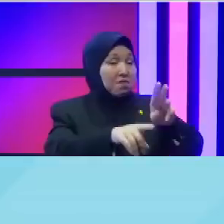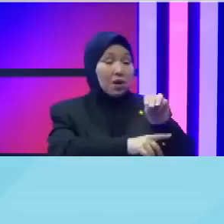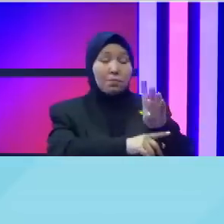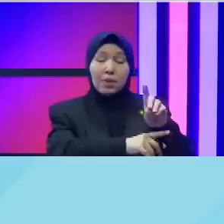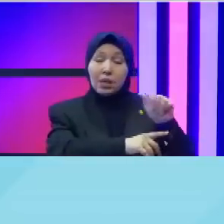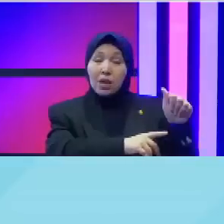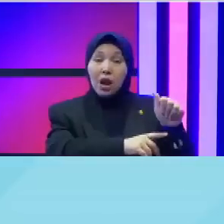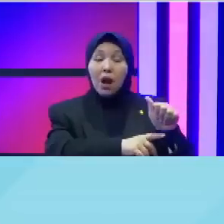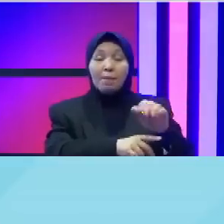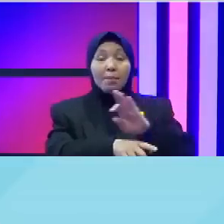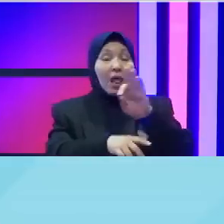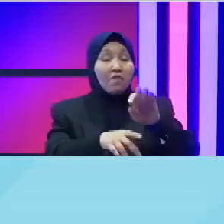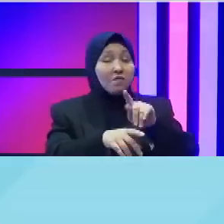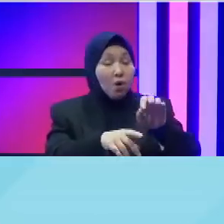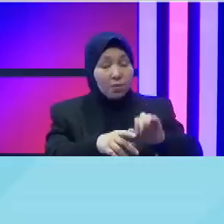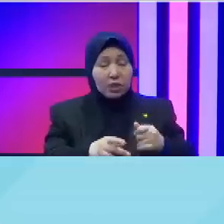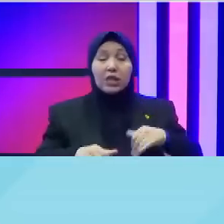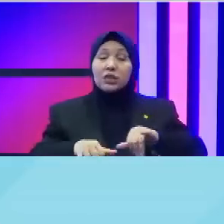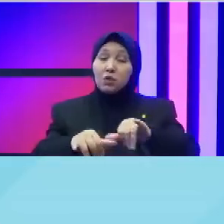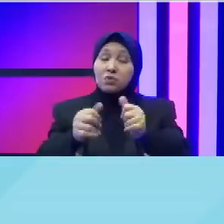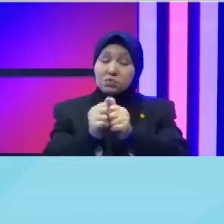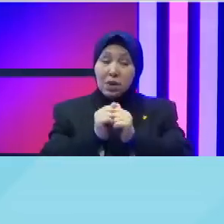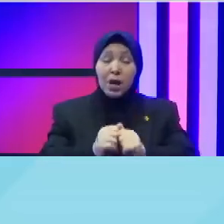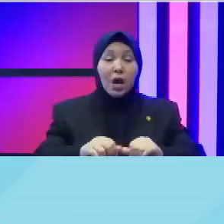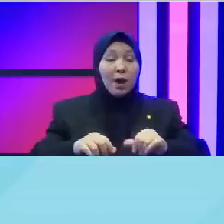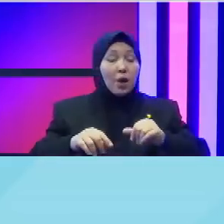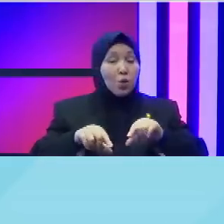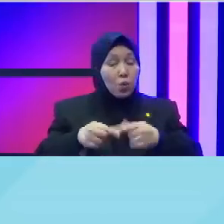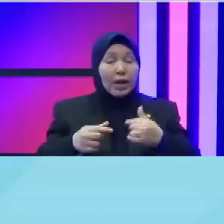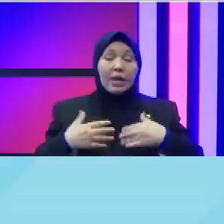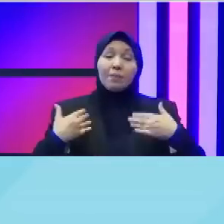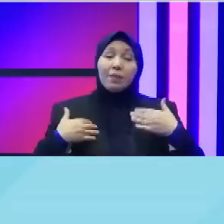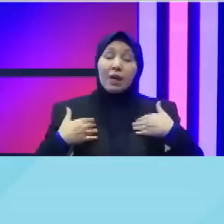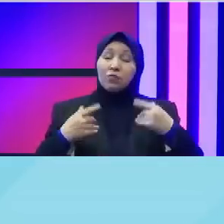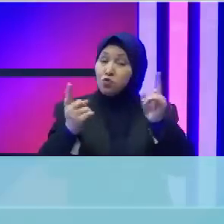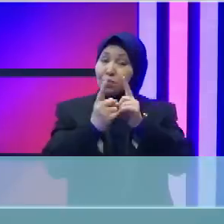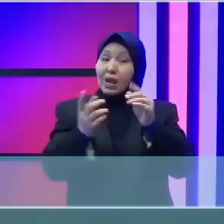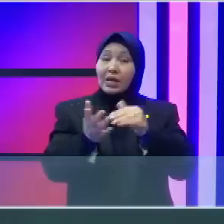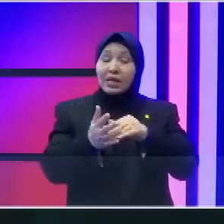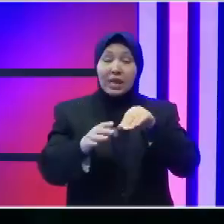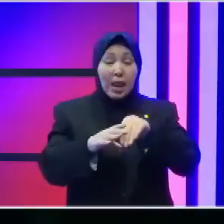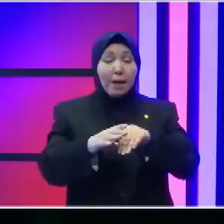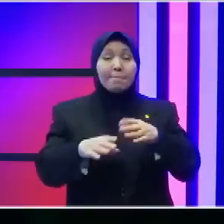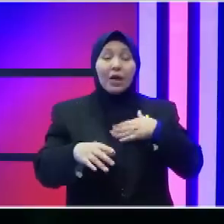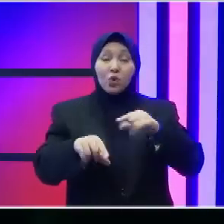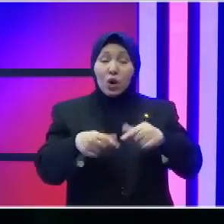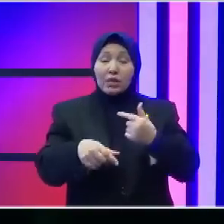platform dan terus kita bersama Quran yang membahagiakan. Bertemu lagi dalam